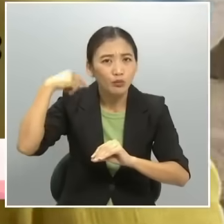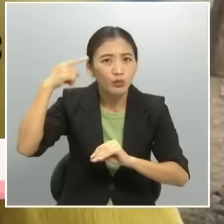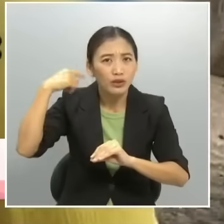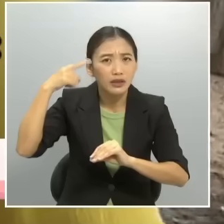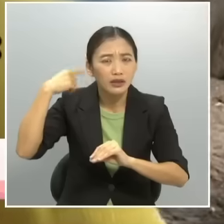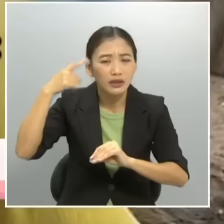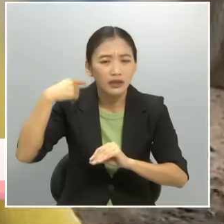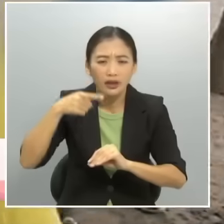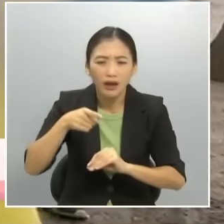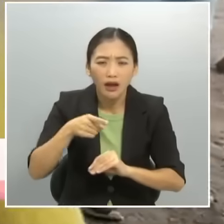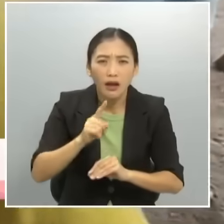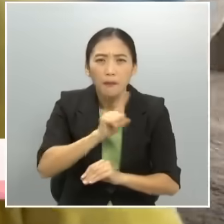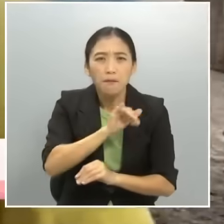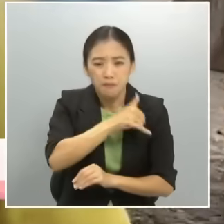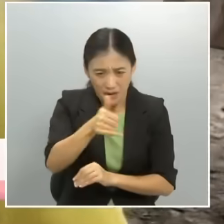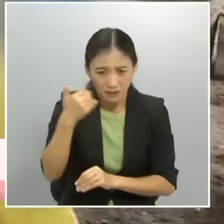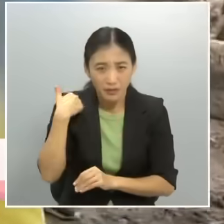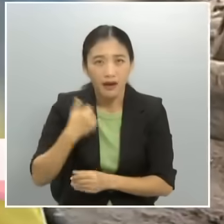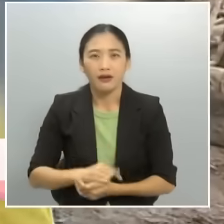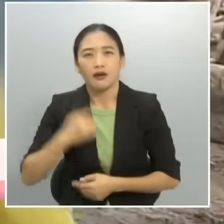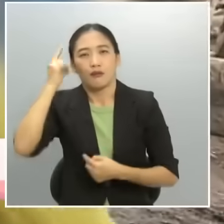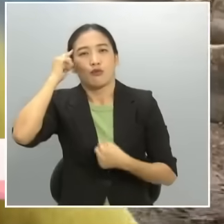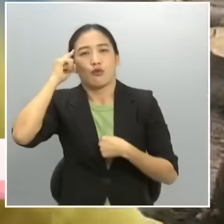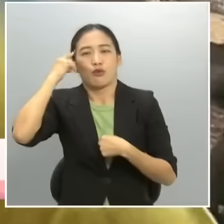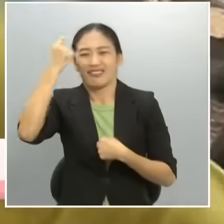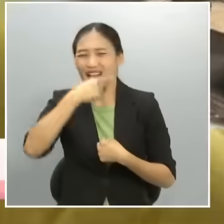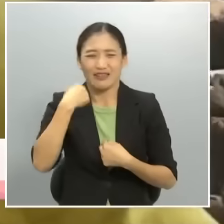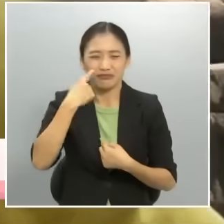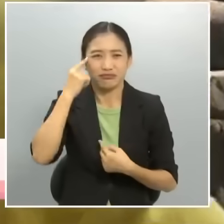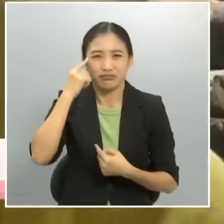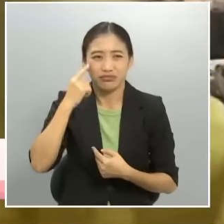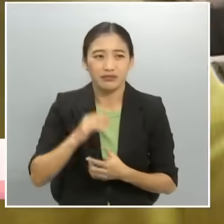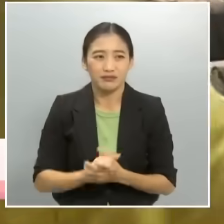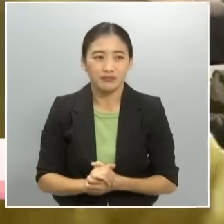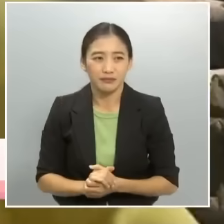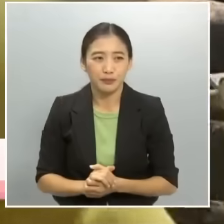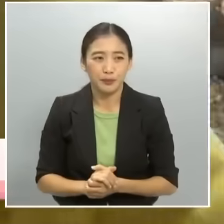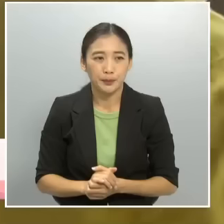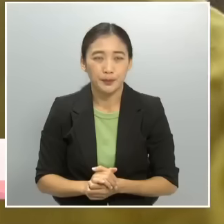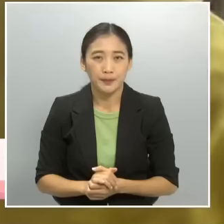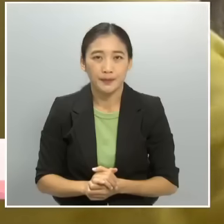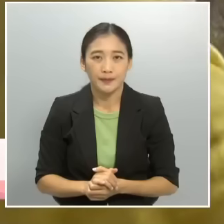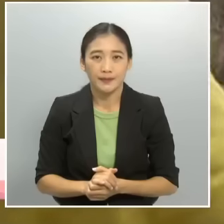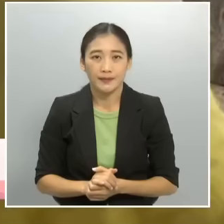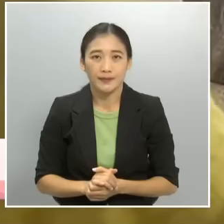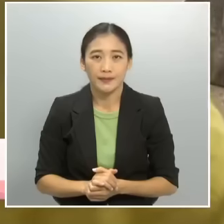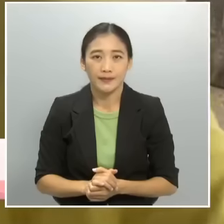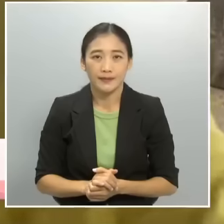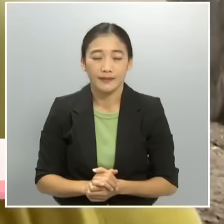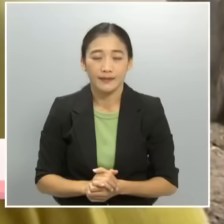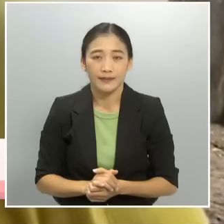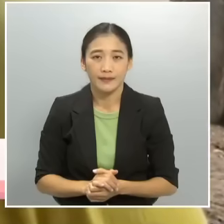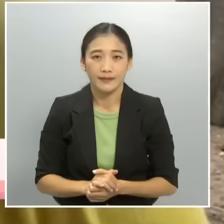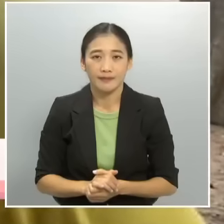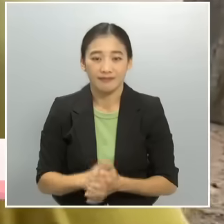บ่เคยเห็นหน้าเฮียเนาะมันเป็นขโยงเลยเนาะมันเพื่อนเนาะข้อยแล้วบ่สะเทียนเขายังว่าข้อยสิปิดบัง มองที่อยู่ลูก